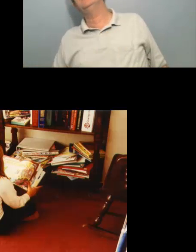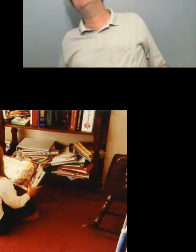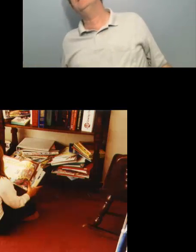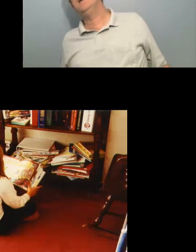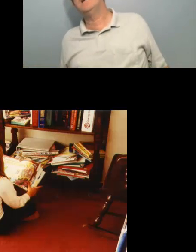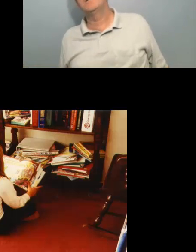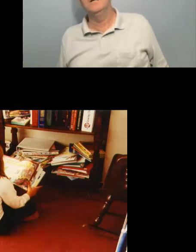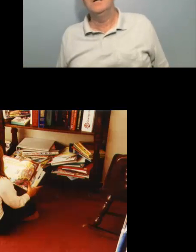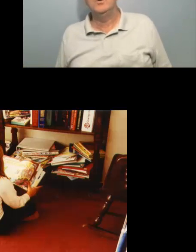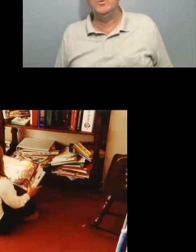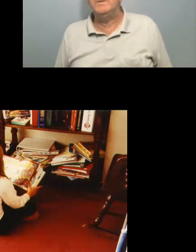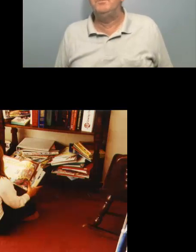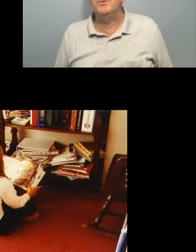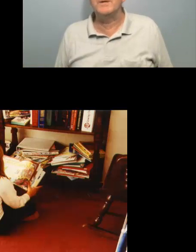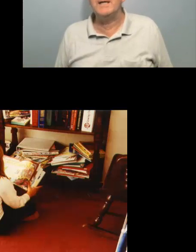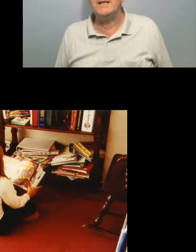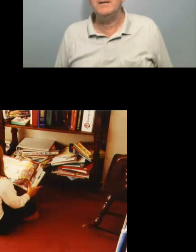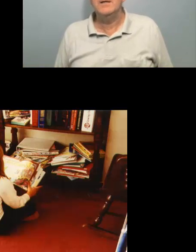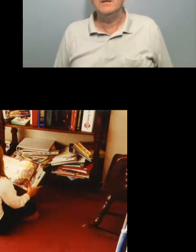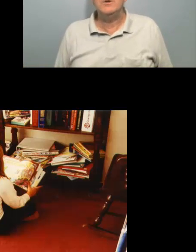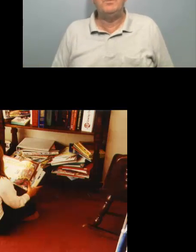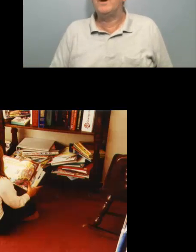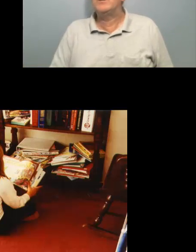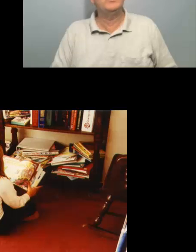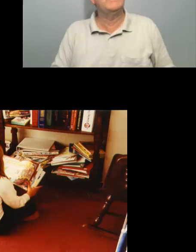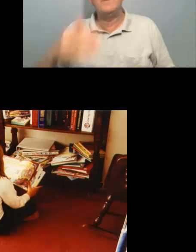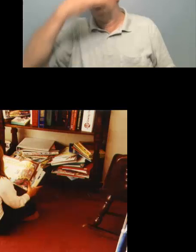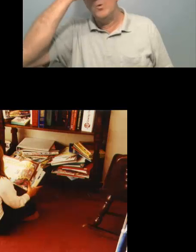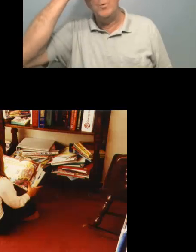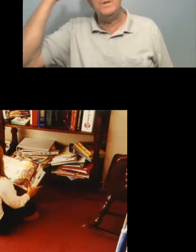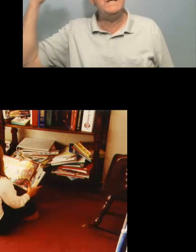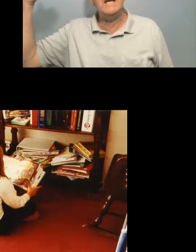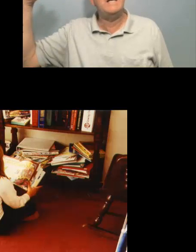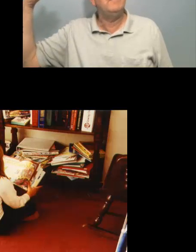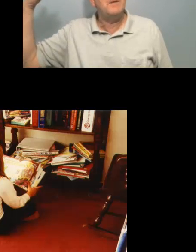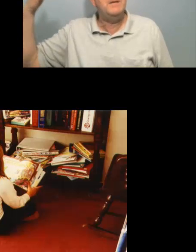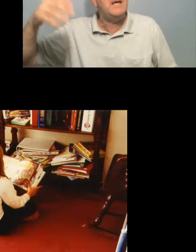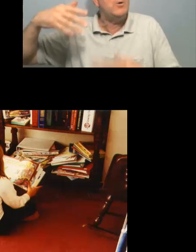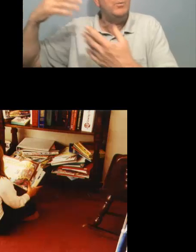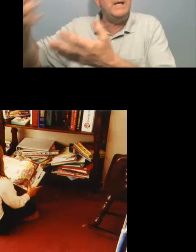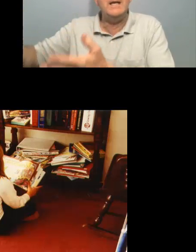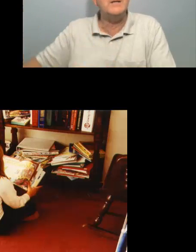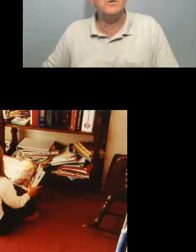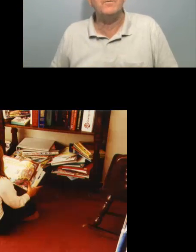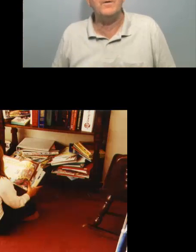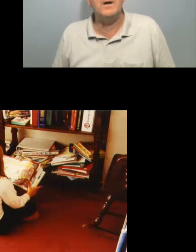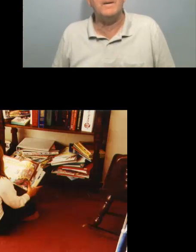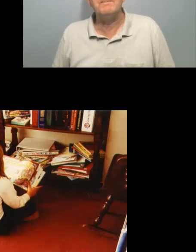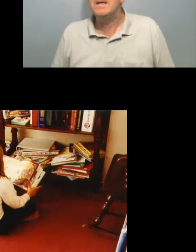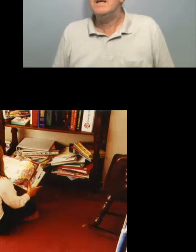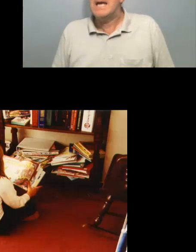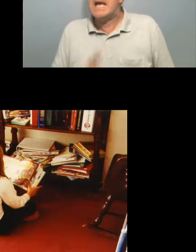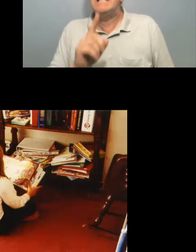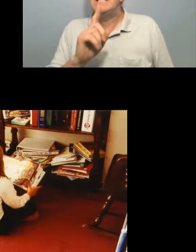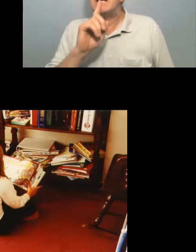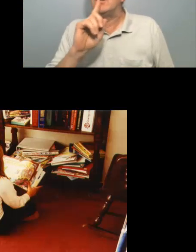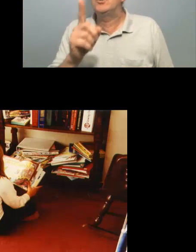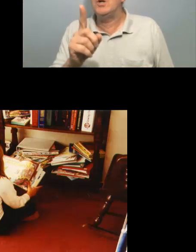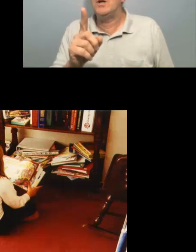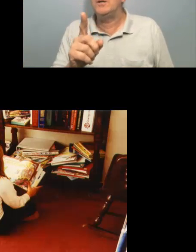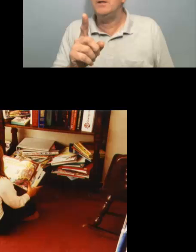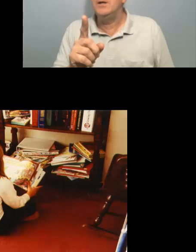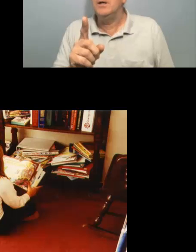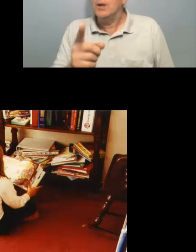crise cardiaque ou il pourrait totalement oublier la famille et oublier les enfants. Et elle dit